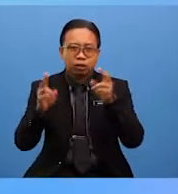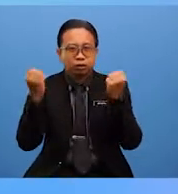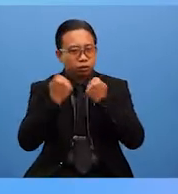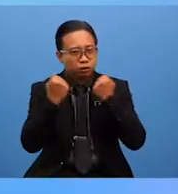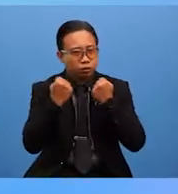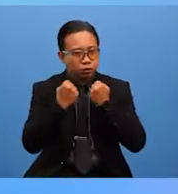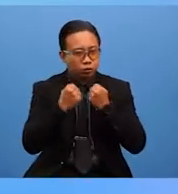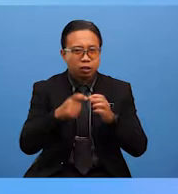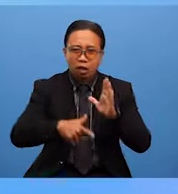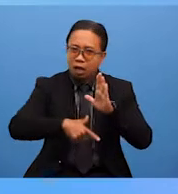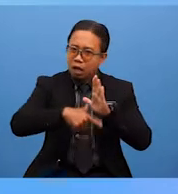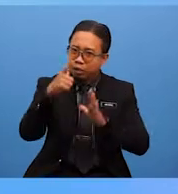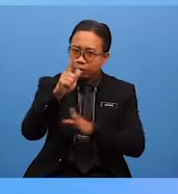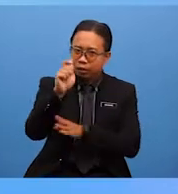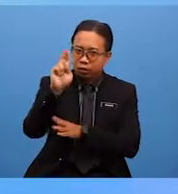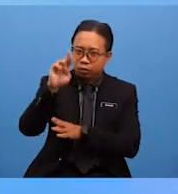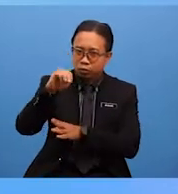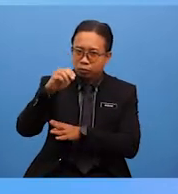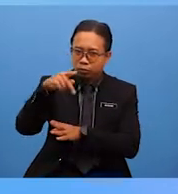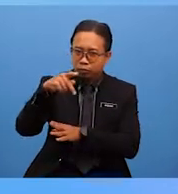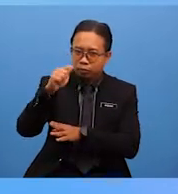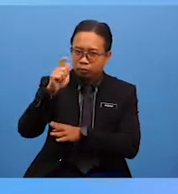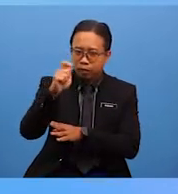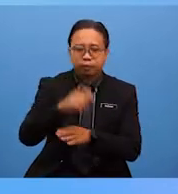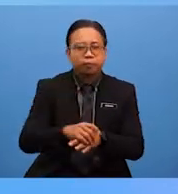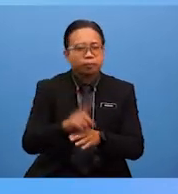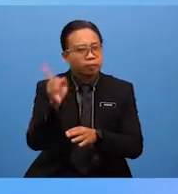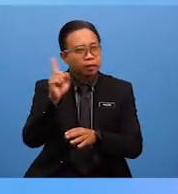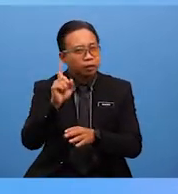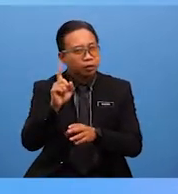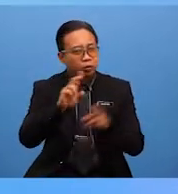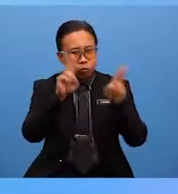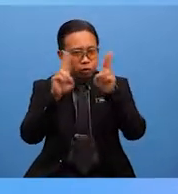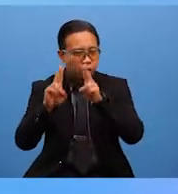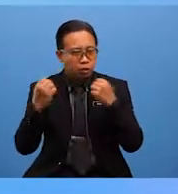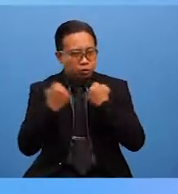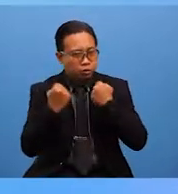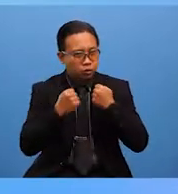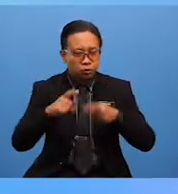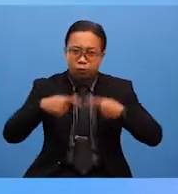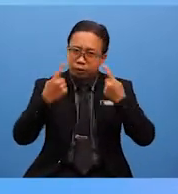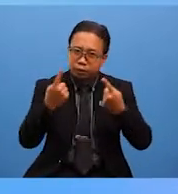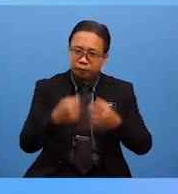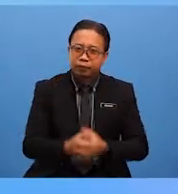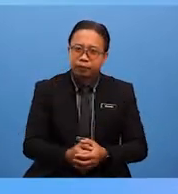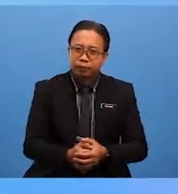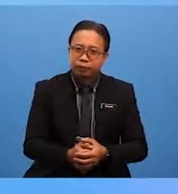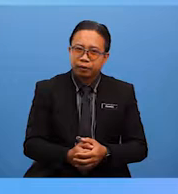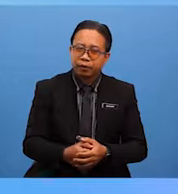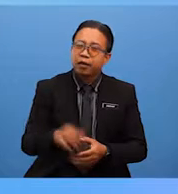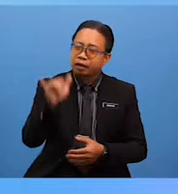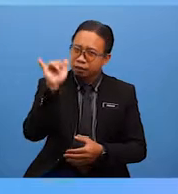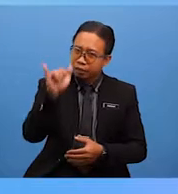lebih tumpahin jadi kemana kau udara sejuk ini akan pergi ia